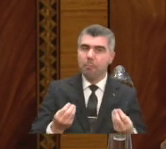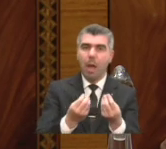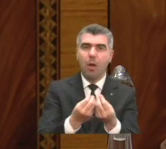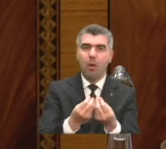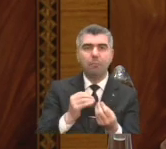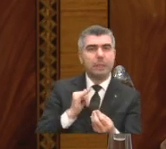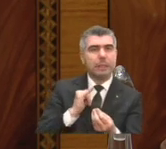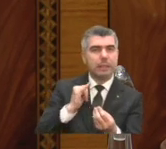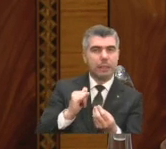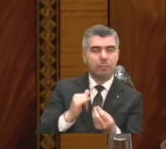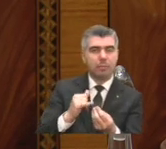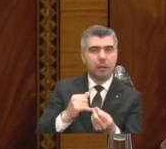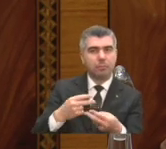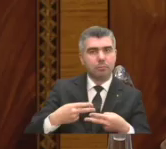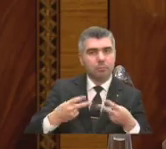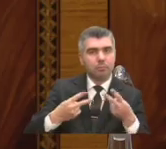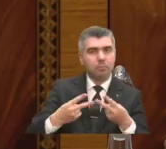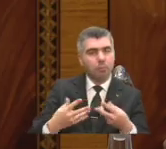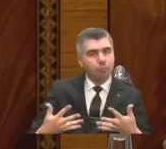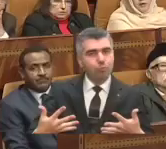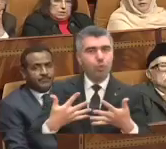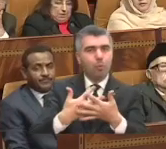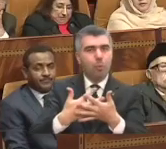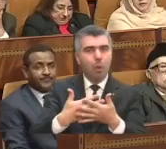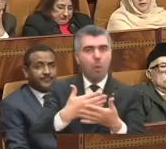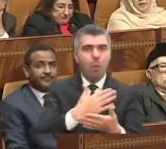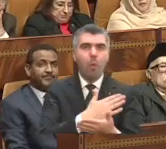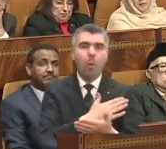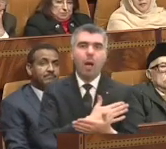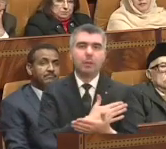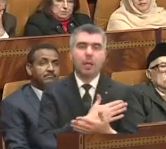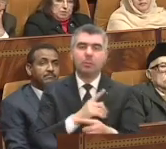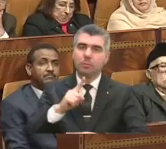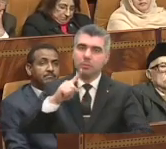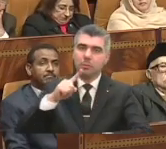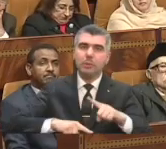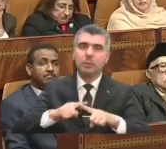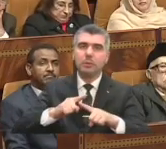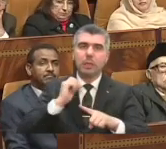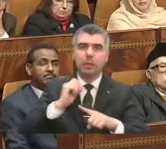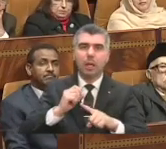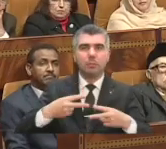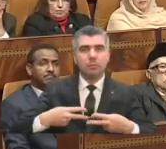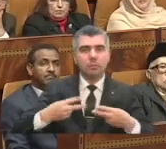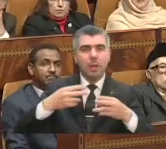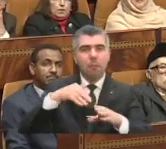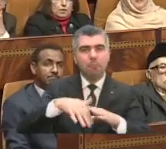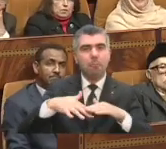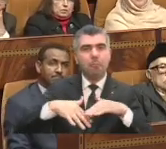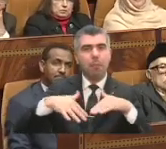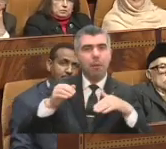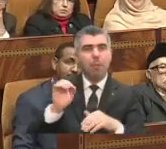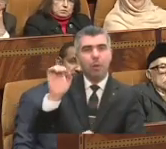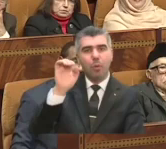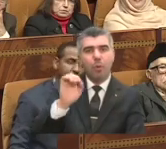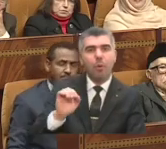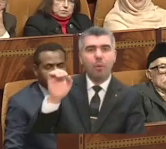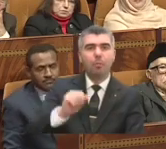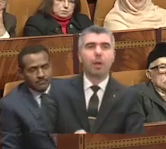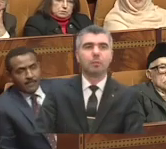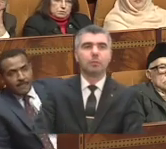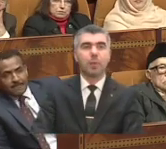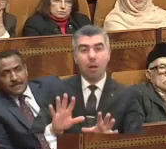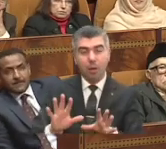عاليا إلى الإجماع الوطني الرافض لادعاءات البرلمان الأوروبي،